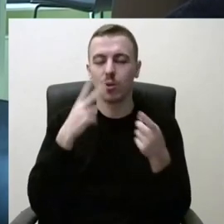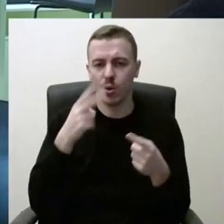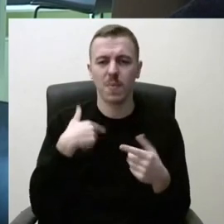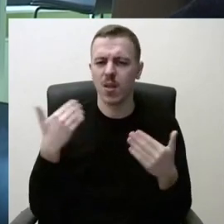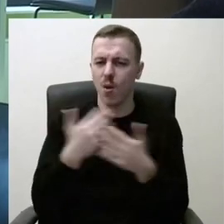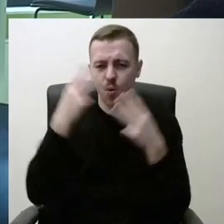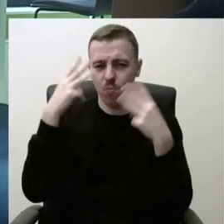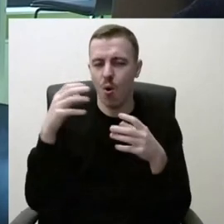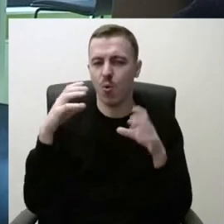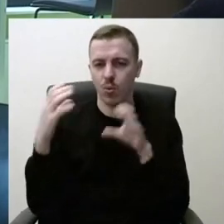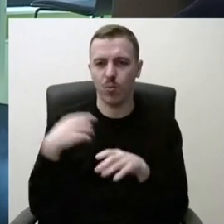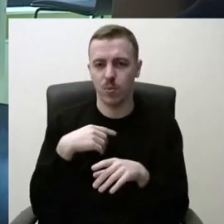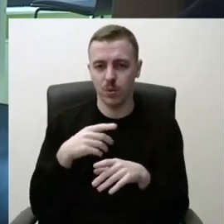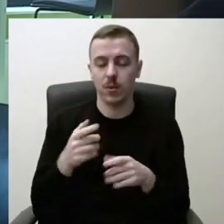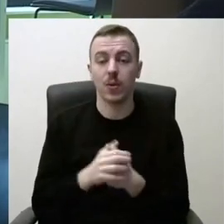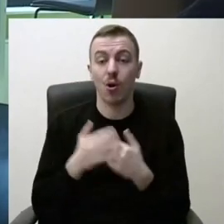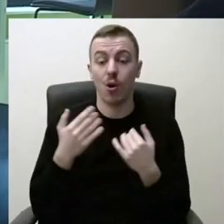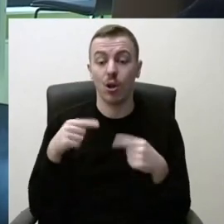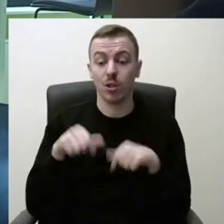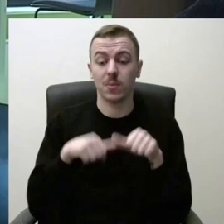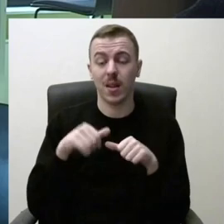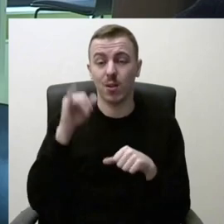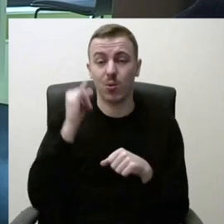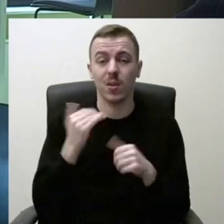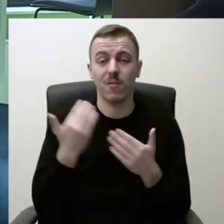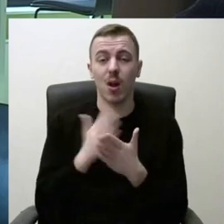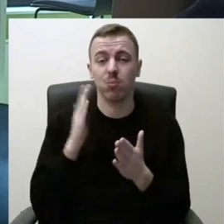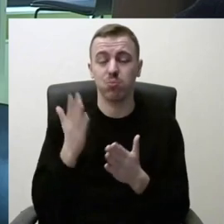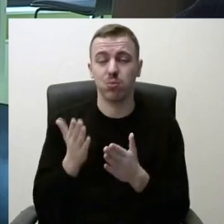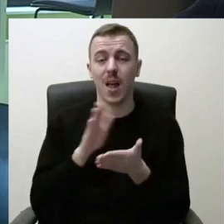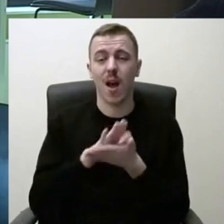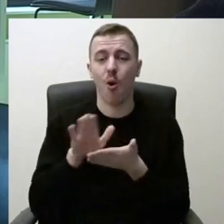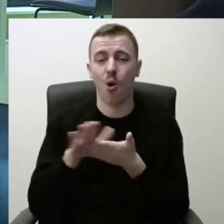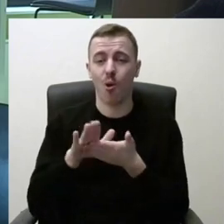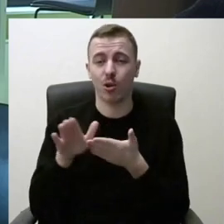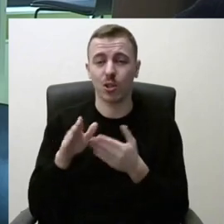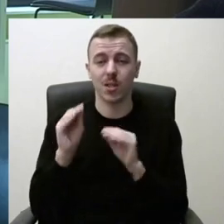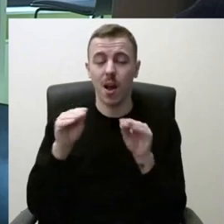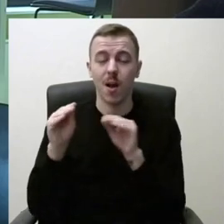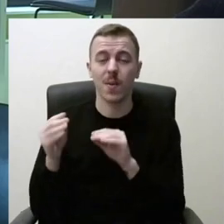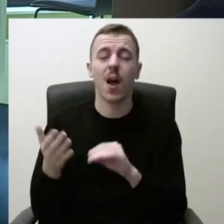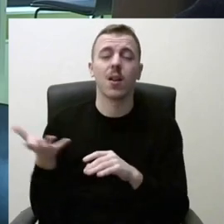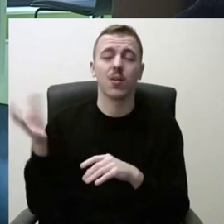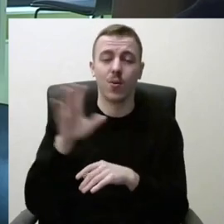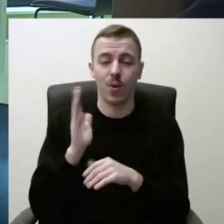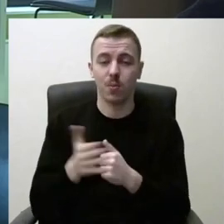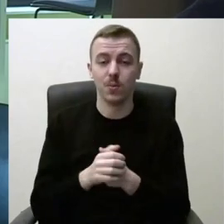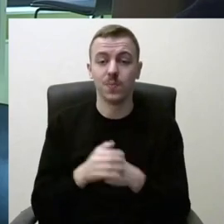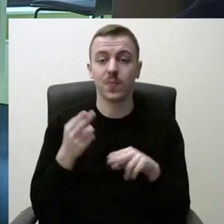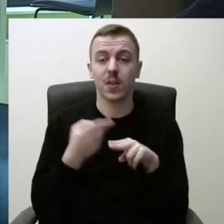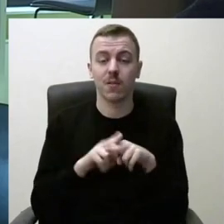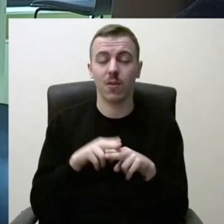Šių metų rudenį jisai dar labiau atnaujas ekologiškomis priemonėmis, tai viešasis transportas bus